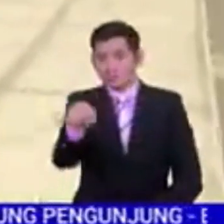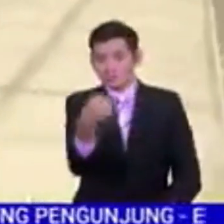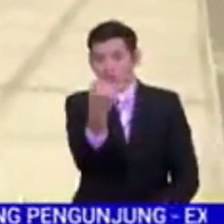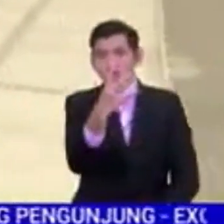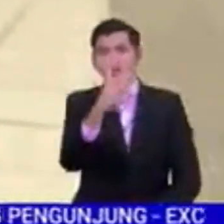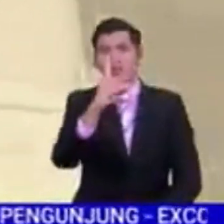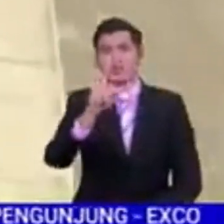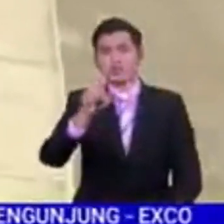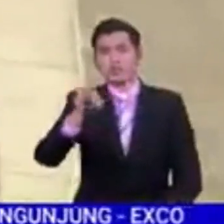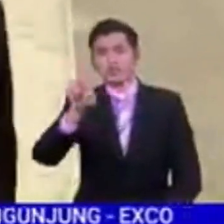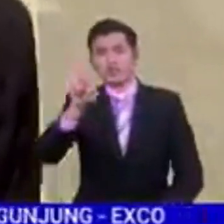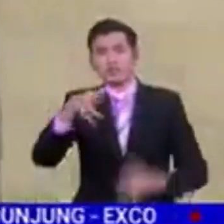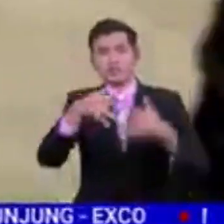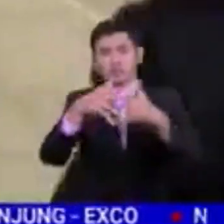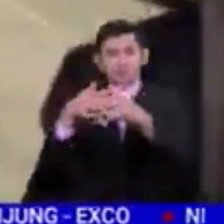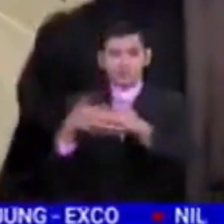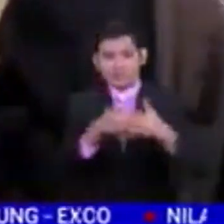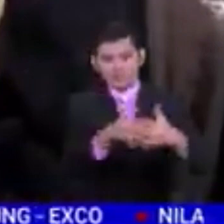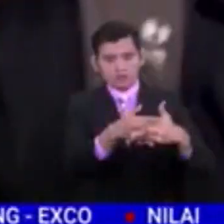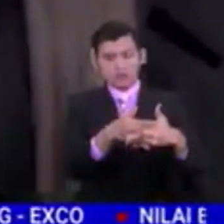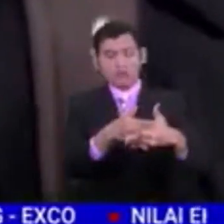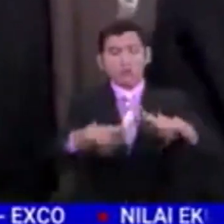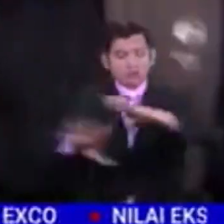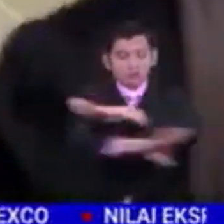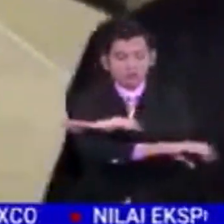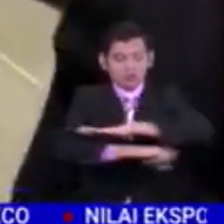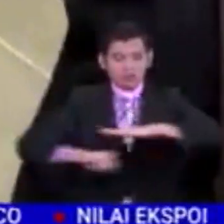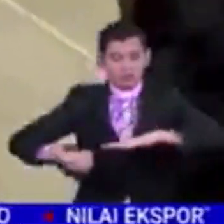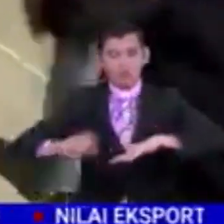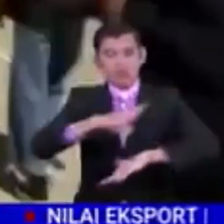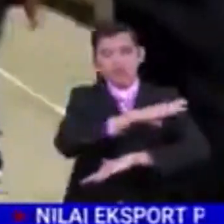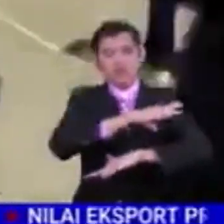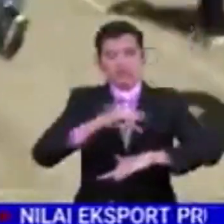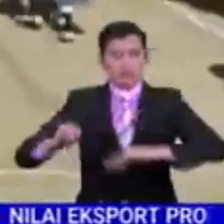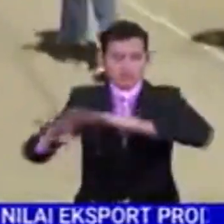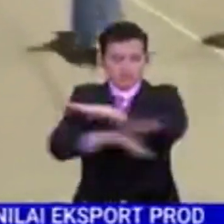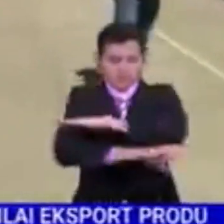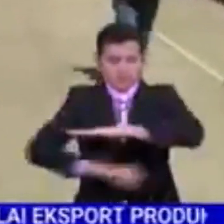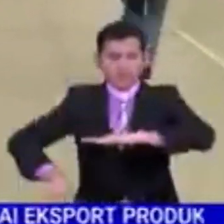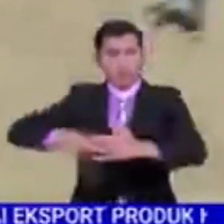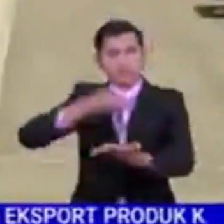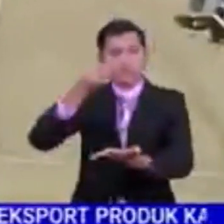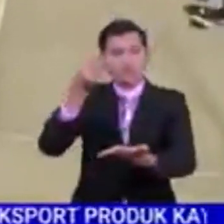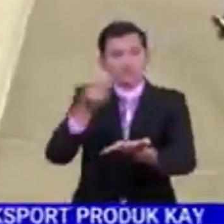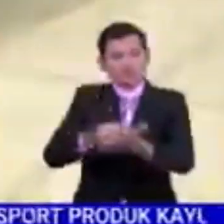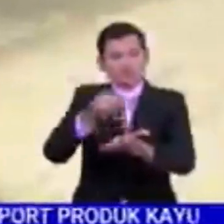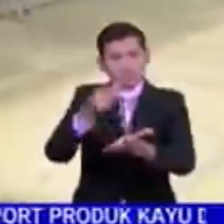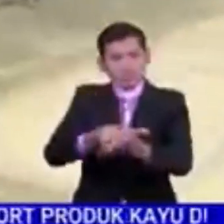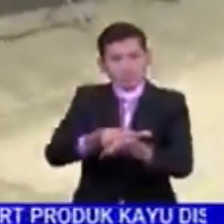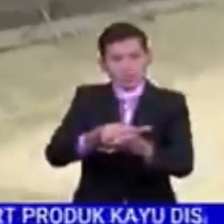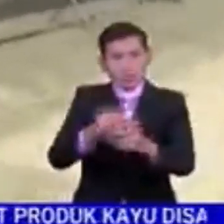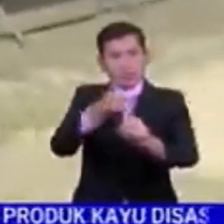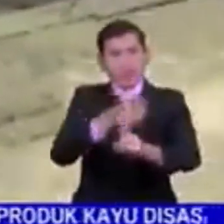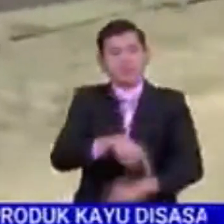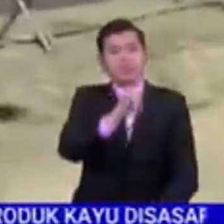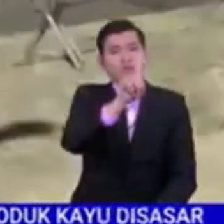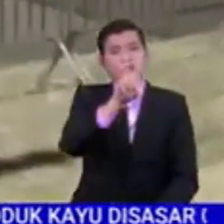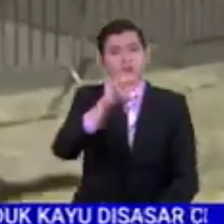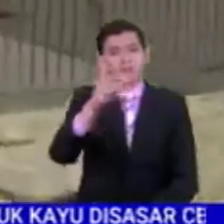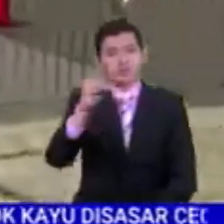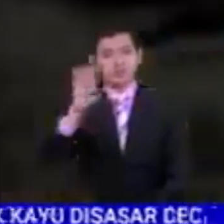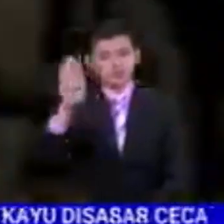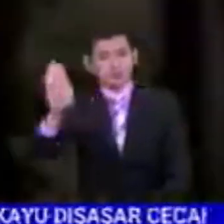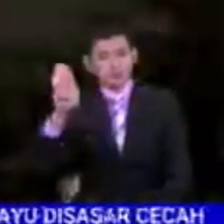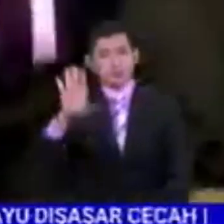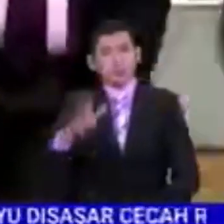$35 juta untuk peranannya dalam skim mencuri dan mencuci berbilion dolar daripada 1MDB. Ia termasuk dana 1MDB